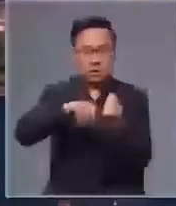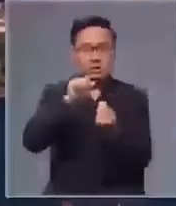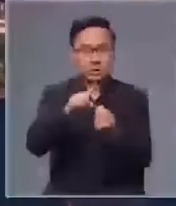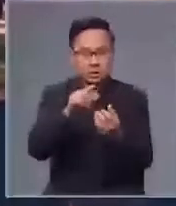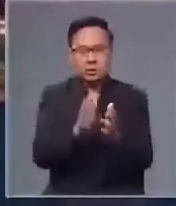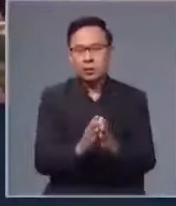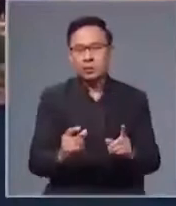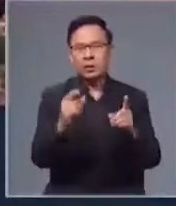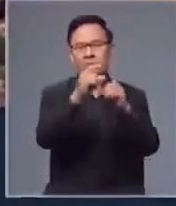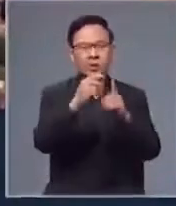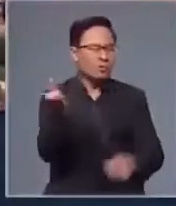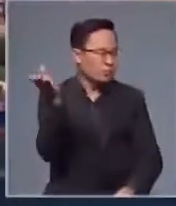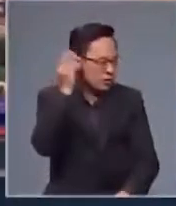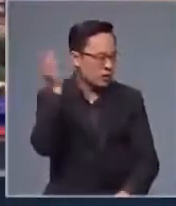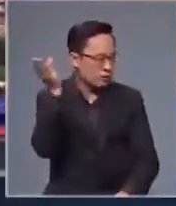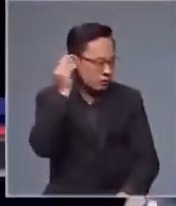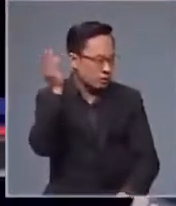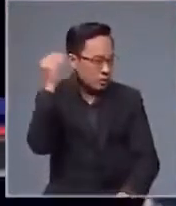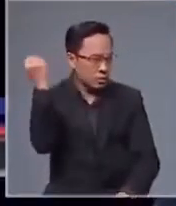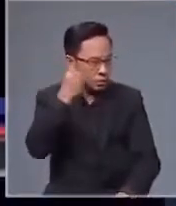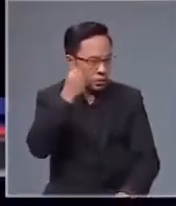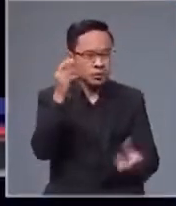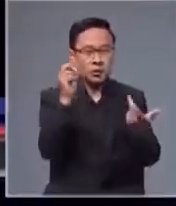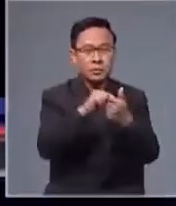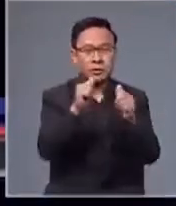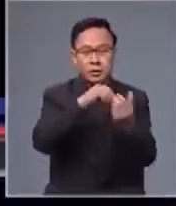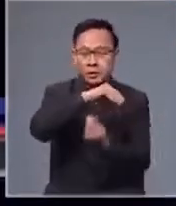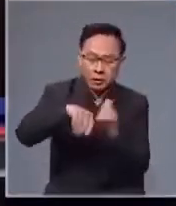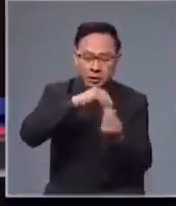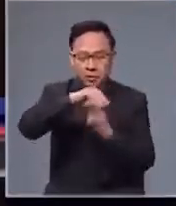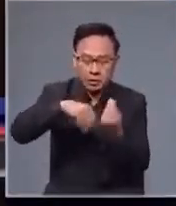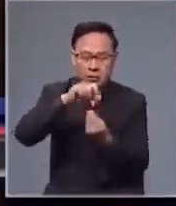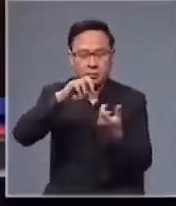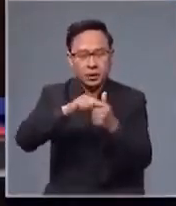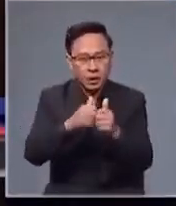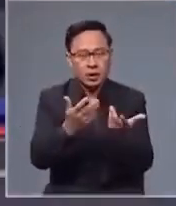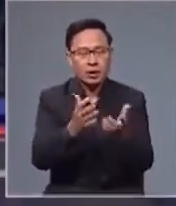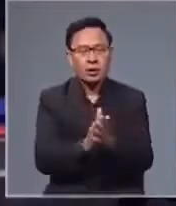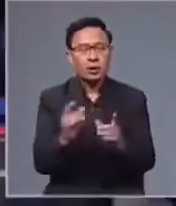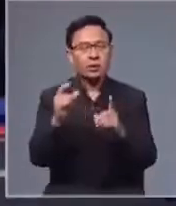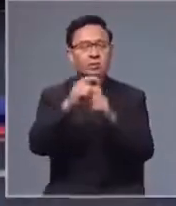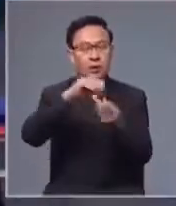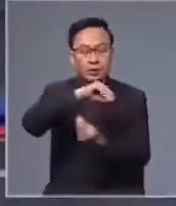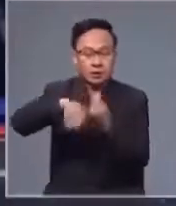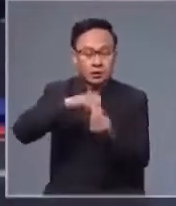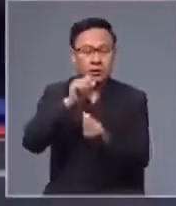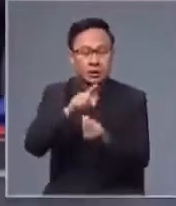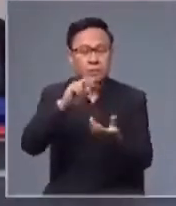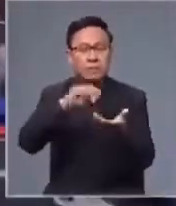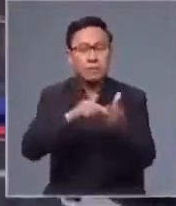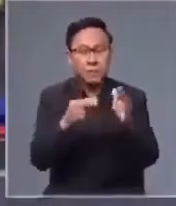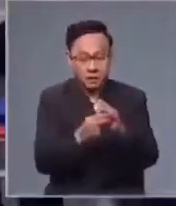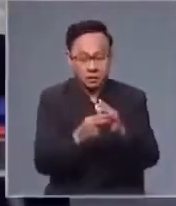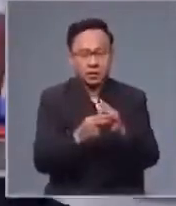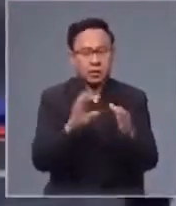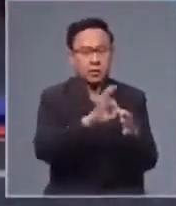เป็นคำที่เรามักได้ยินกันมาช้านานแล้วเพราะเศรษฐกิจคือวงจรหนึ่งในการดำรงชีวิตของผู้คน